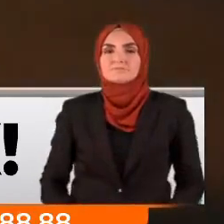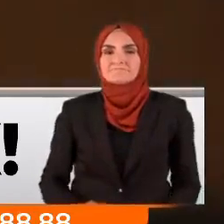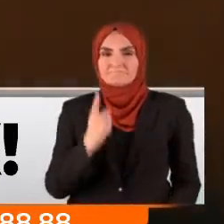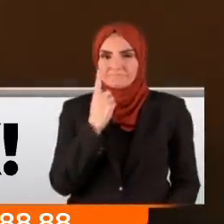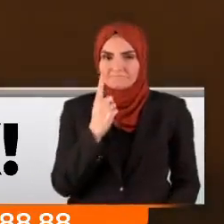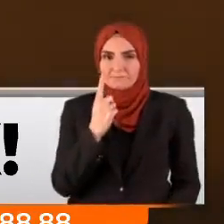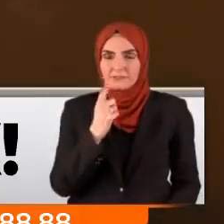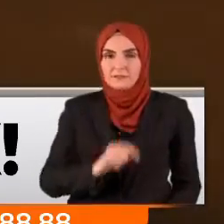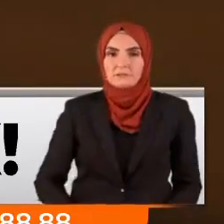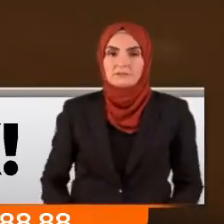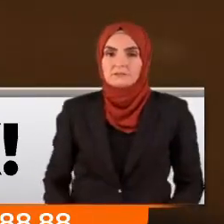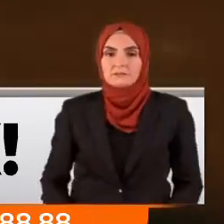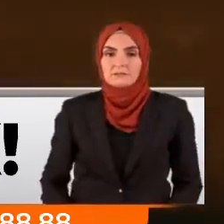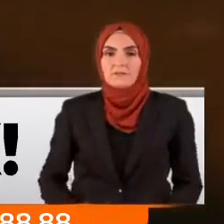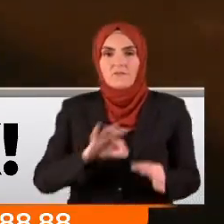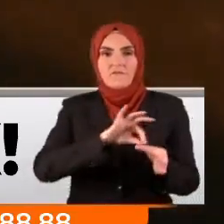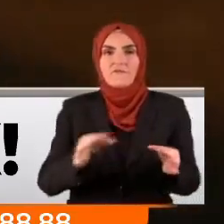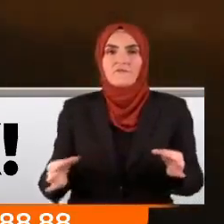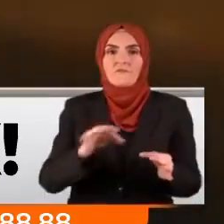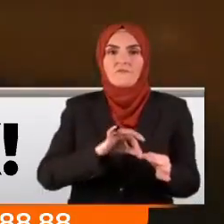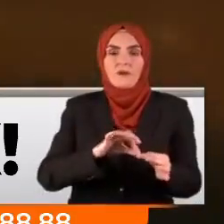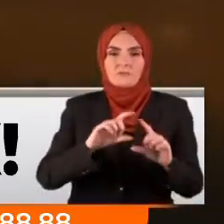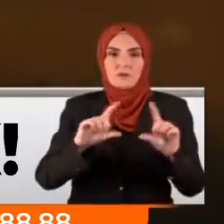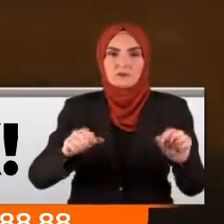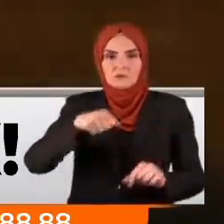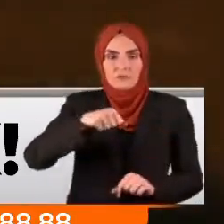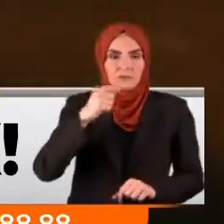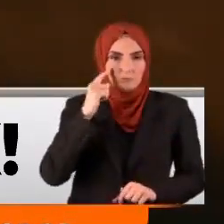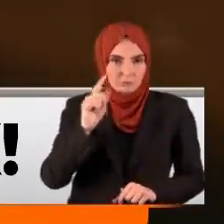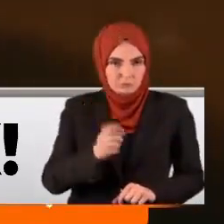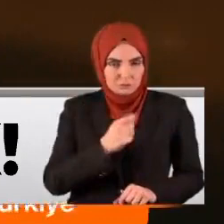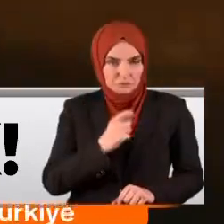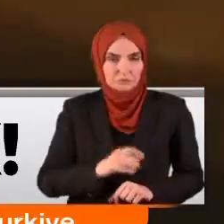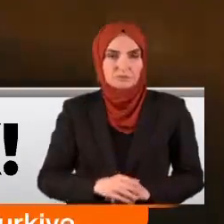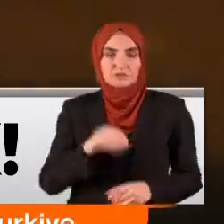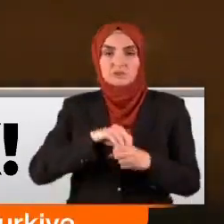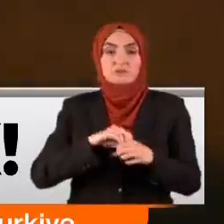adet fermuarlı çanta bulunmuş. İçerisi kontrol edildiğinde